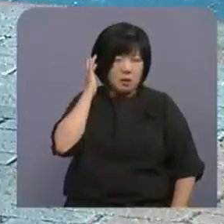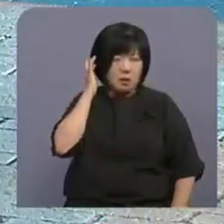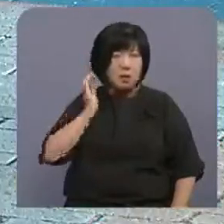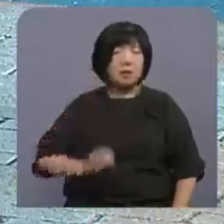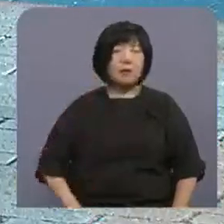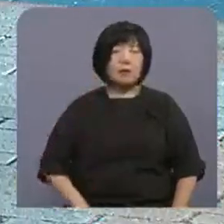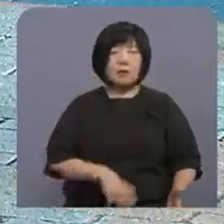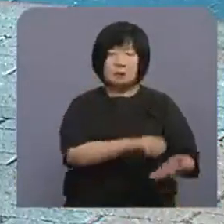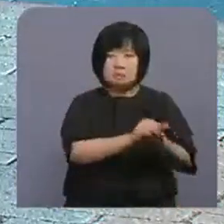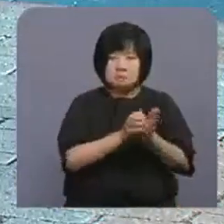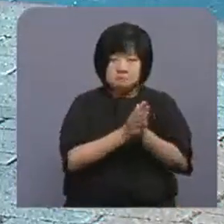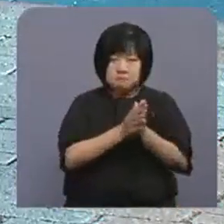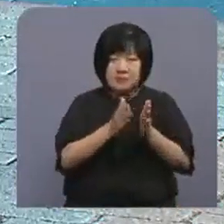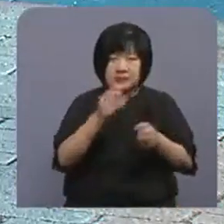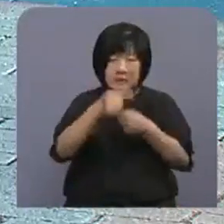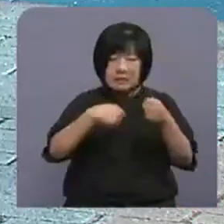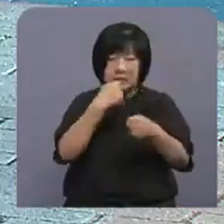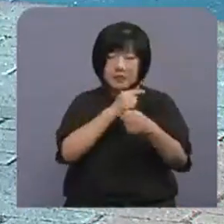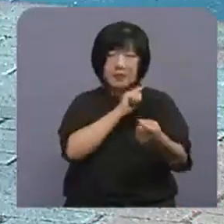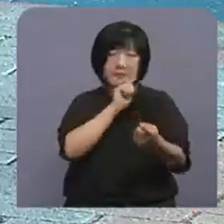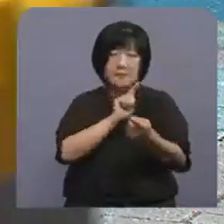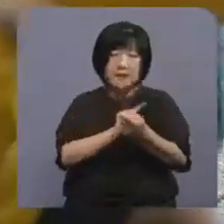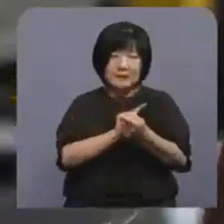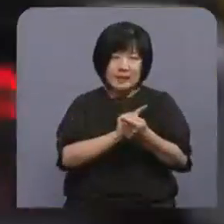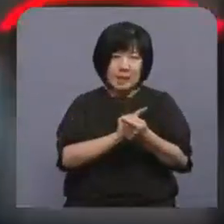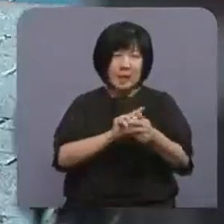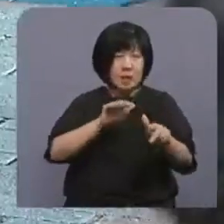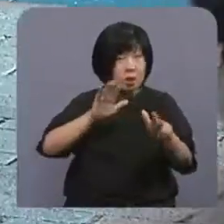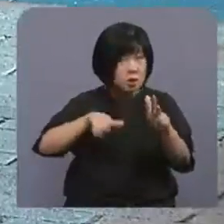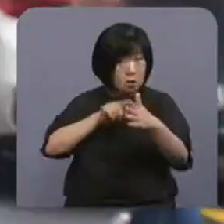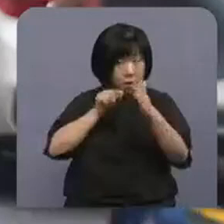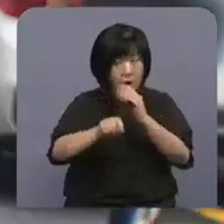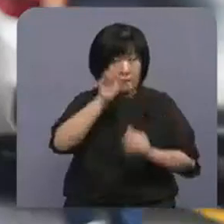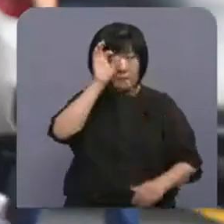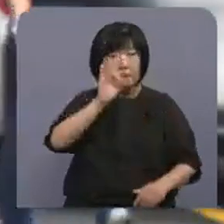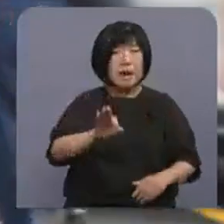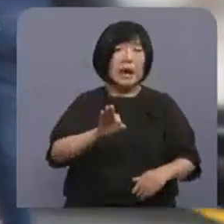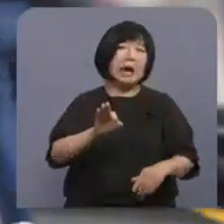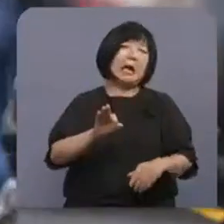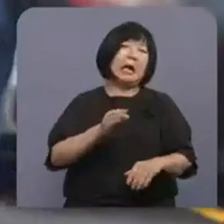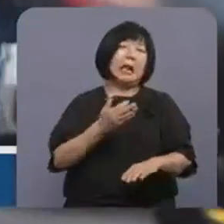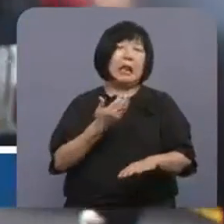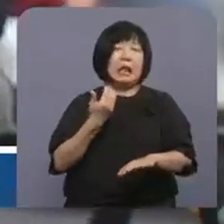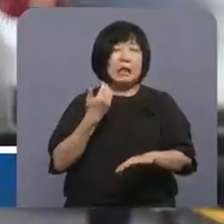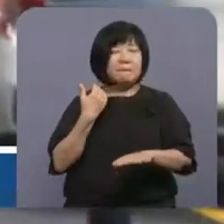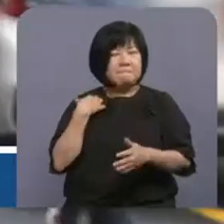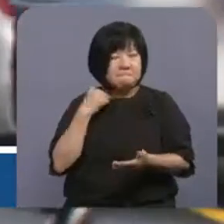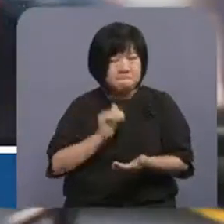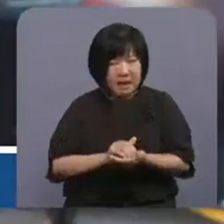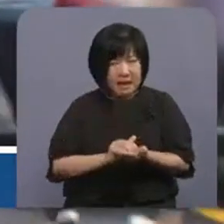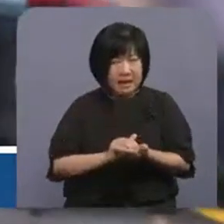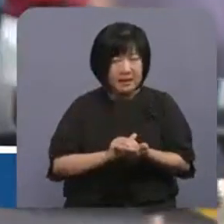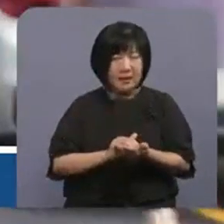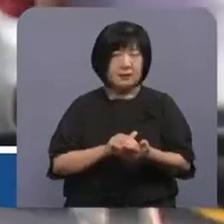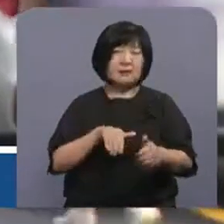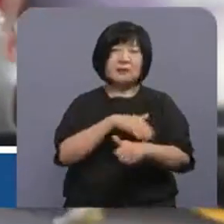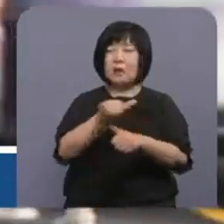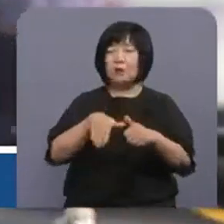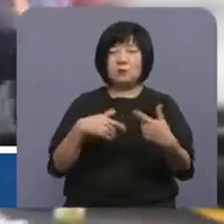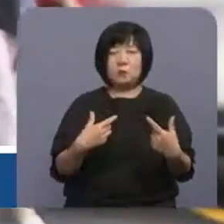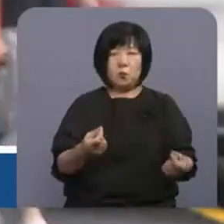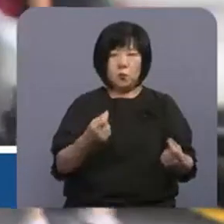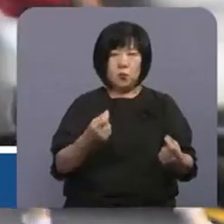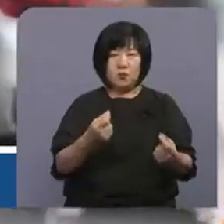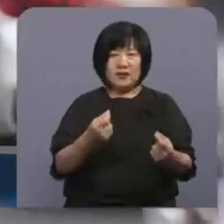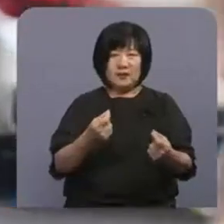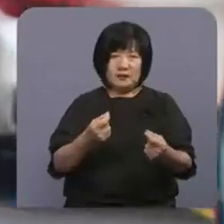도입 1년을 맞아 돌아본 현장에선 달라진 점을 느끼기 어렵습니다. 문제는 다른 곳들의 사정도 별반 다르지 않다는 겁니다. 이곳은 또